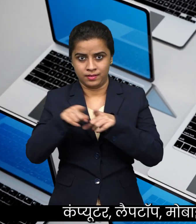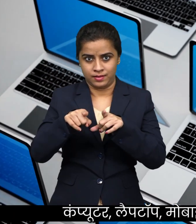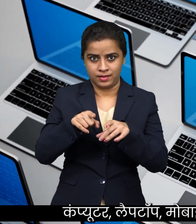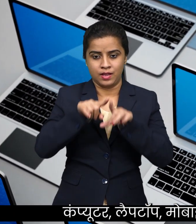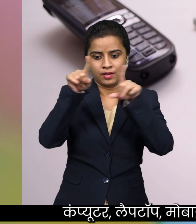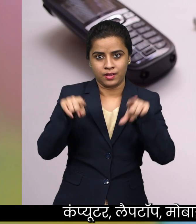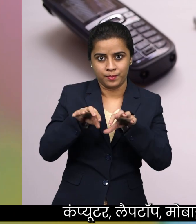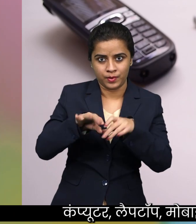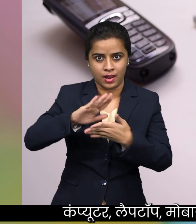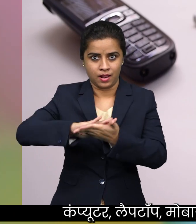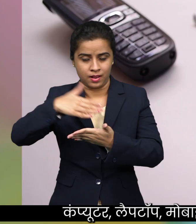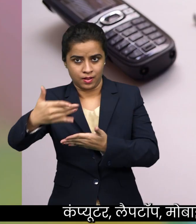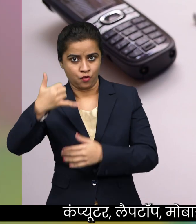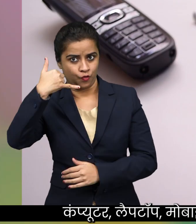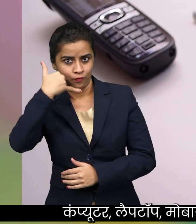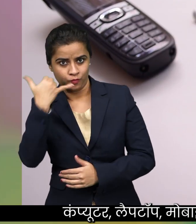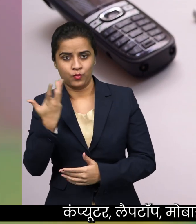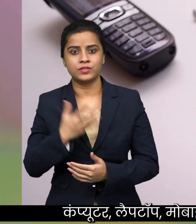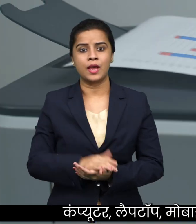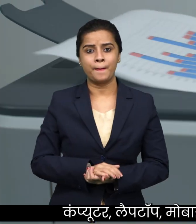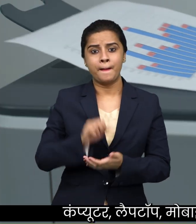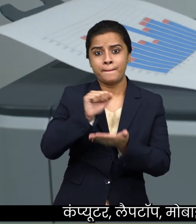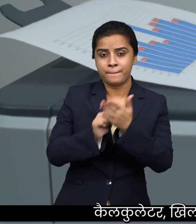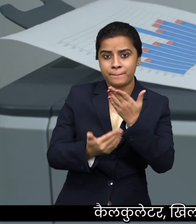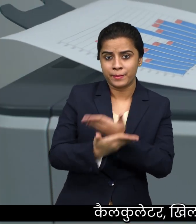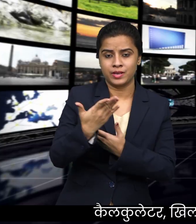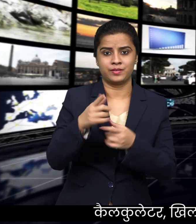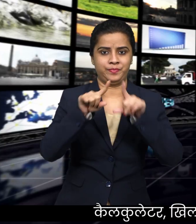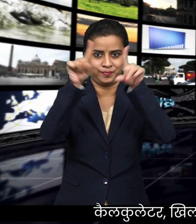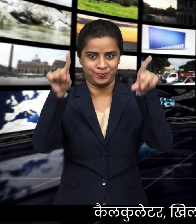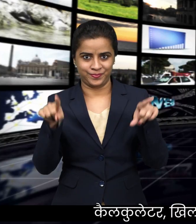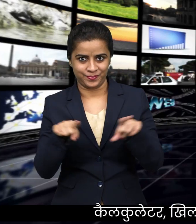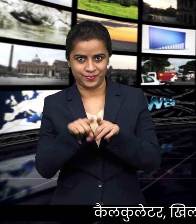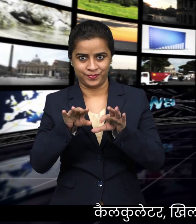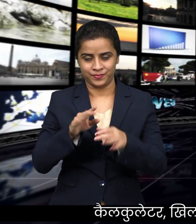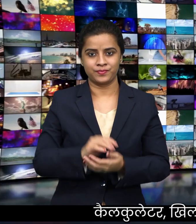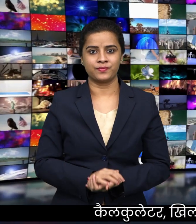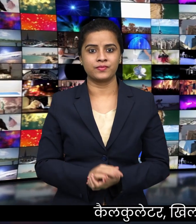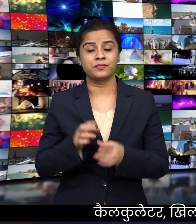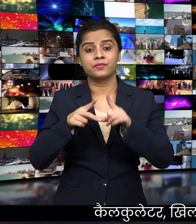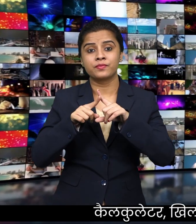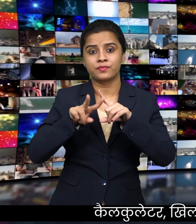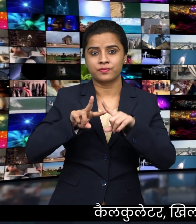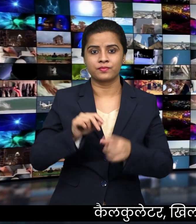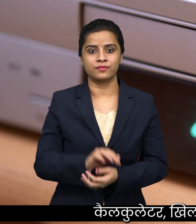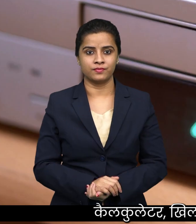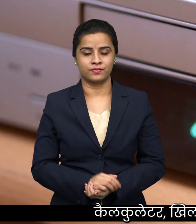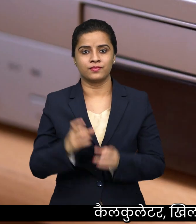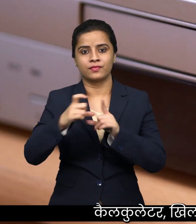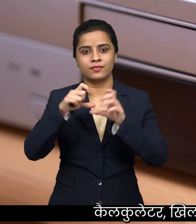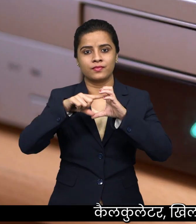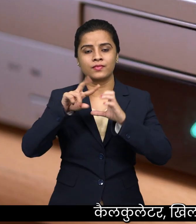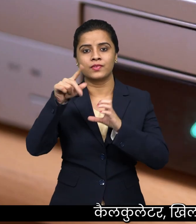प्रिंटर, मॉनिटर, टेलीविज़न, डीवीडी प्लेयर, कैलकुलेटर, खिलौने, खेल उपकरण